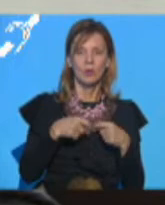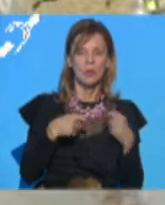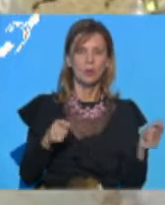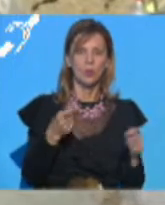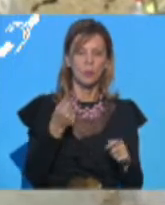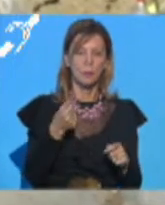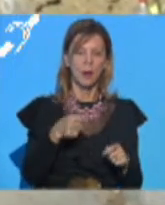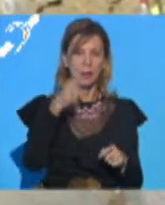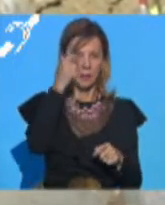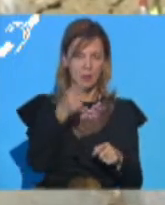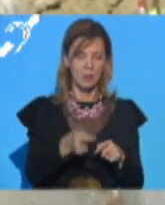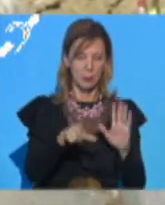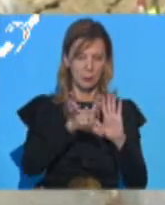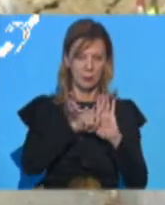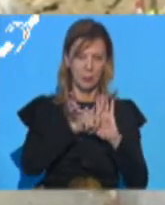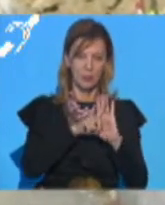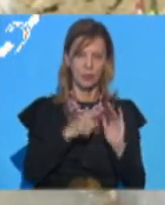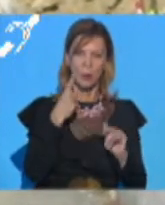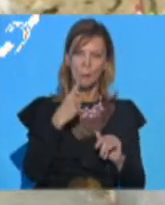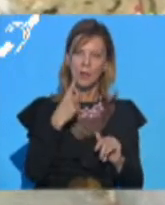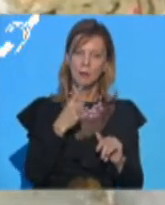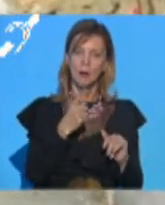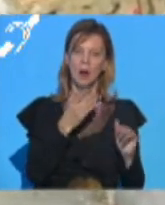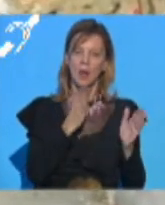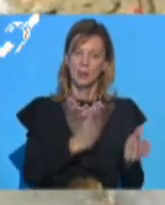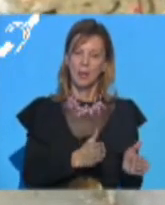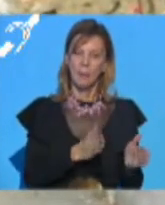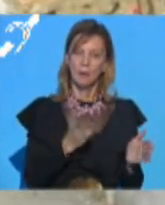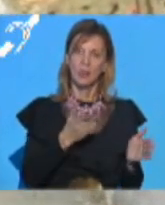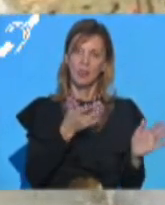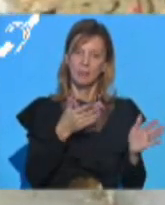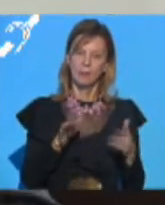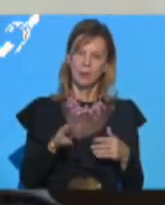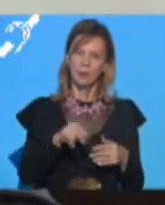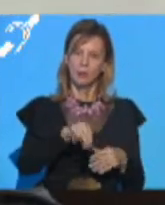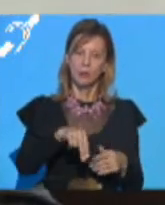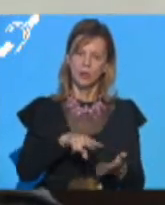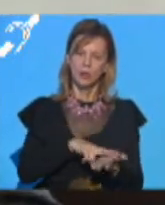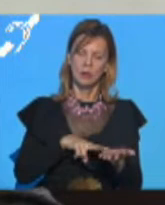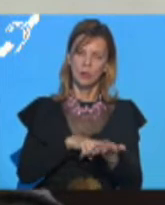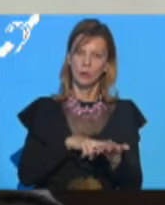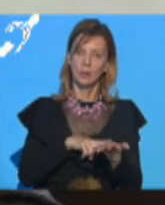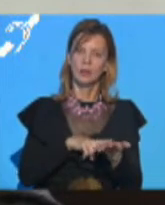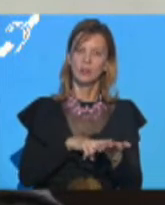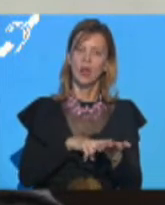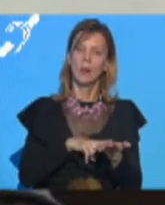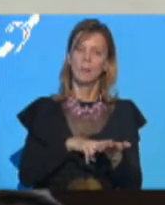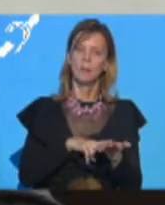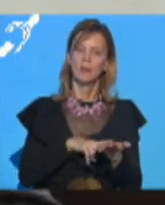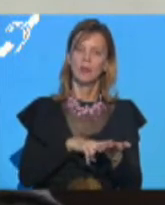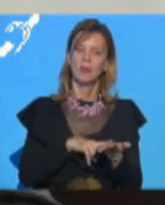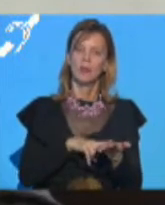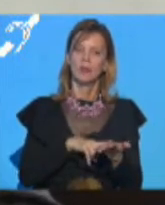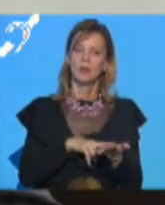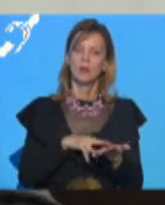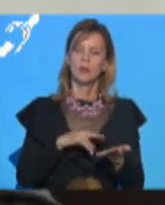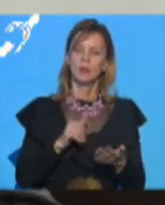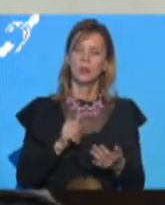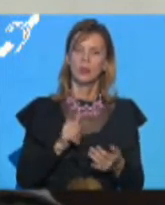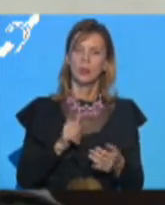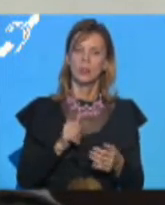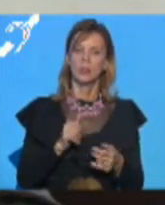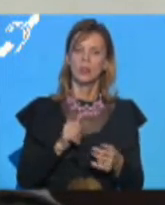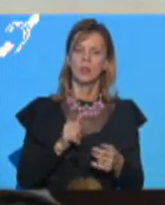conform legii. Prima lucrare care va începe în municipiul Gâmbulcea și dorită foarte mult de